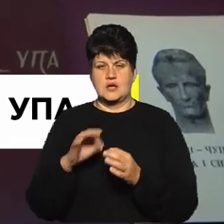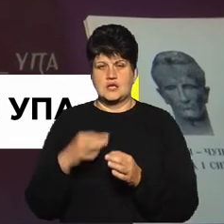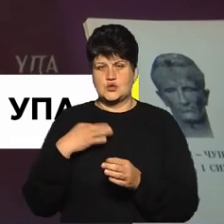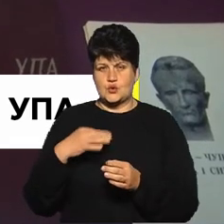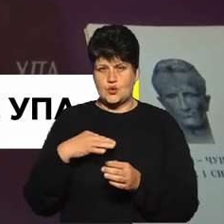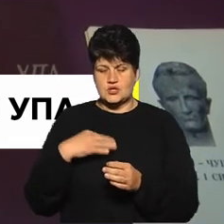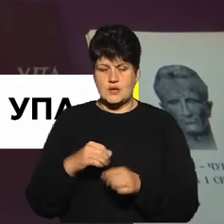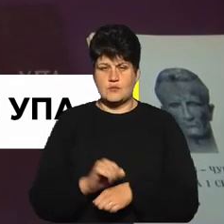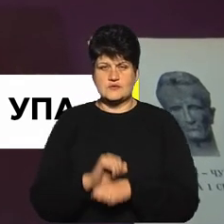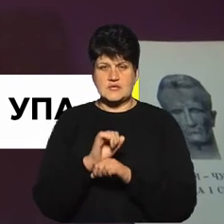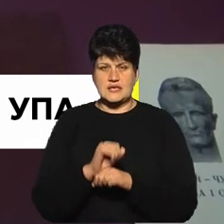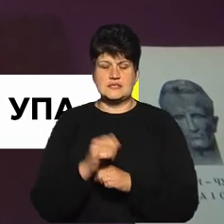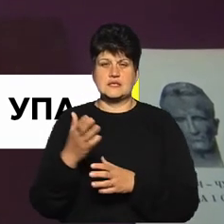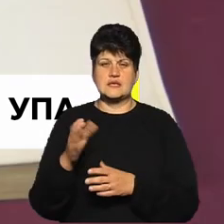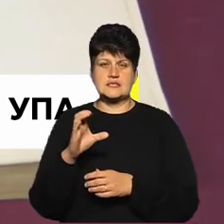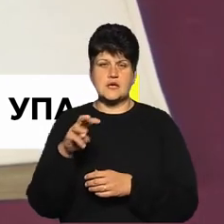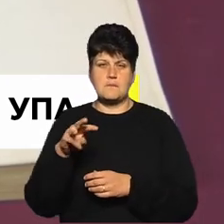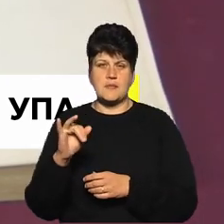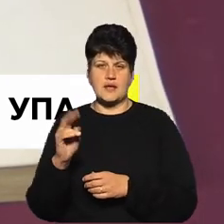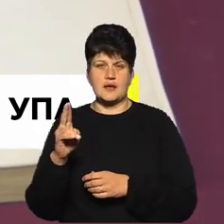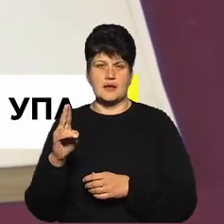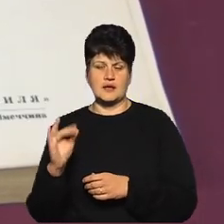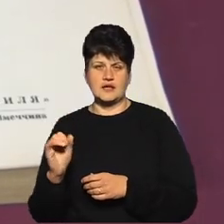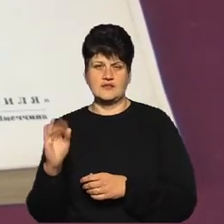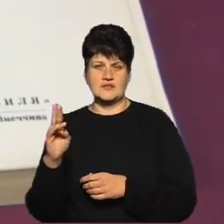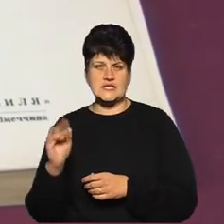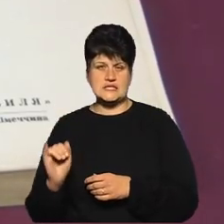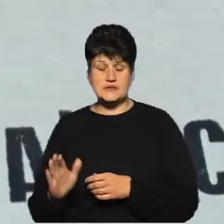і книги, видані в період діяльності повстанської армії.